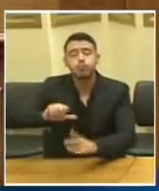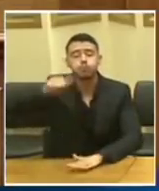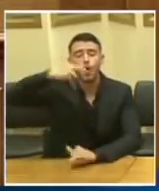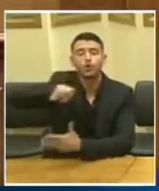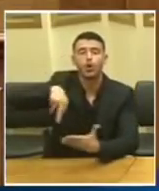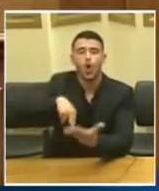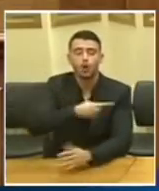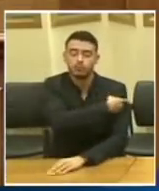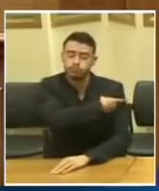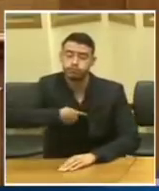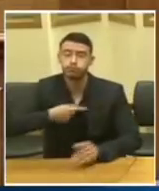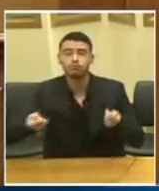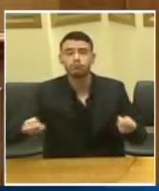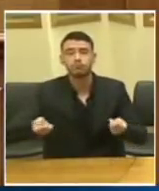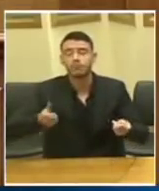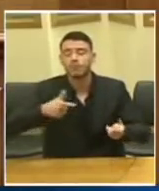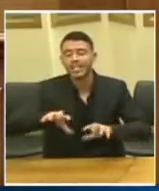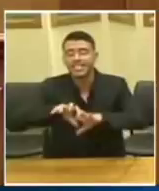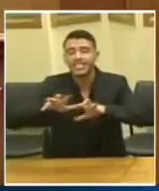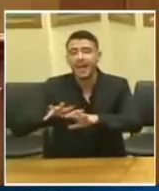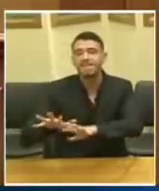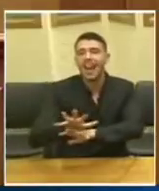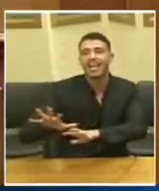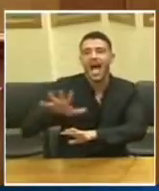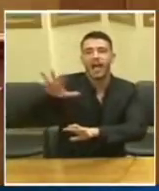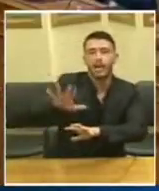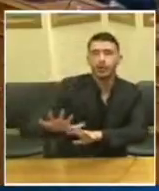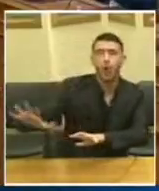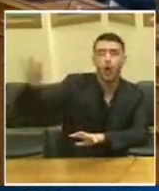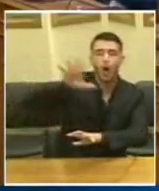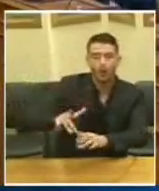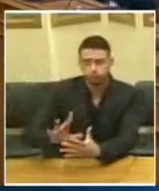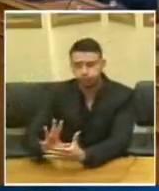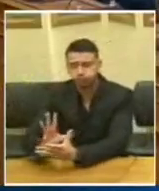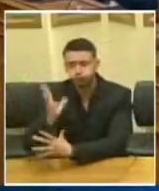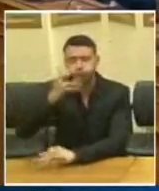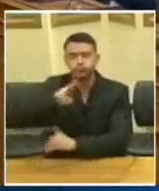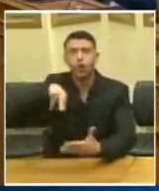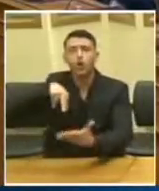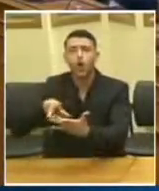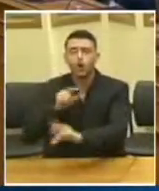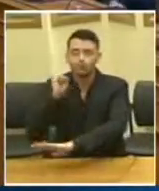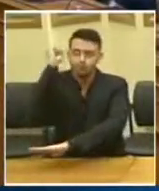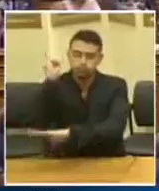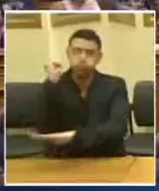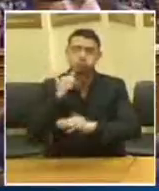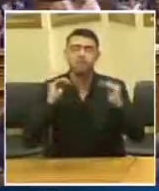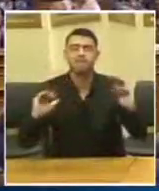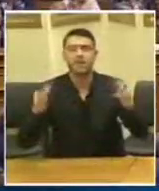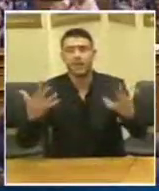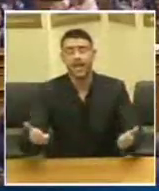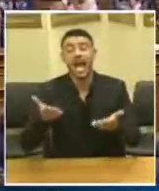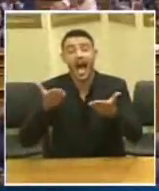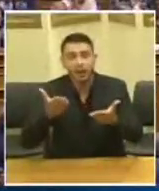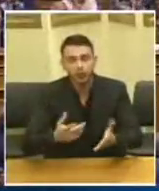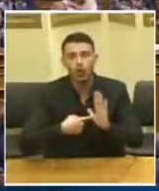δύναμη σταθερότητας και συνεργασίας στα ανατολικά σύνορα της Ευρώπης. Αυτό είναι πατριωτισμός.